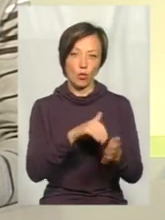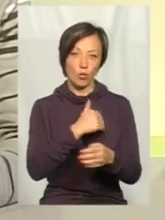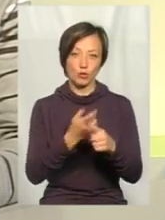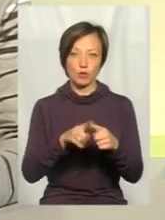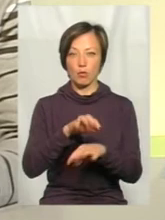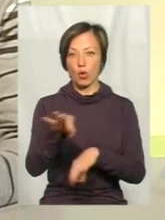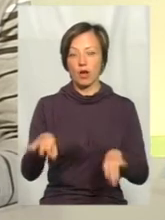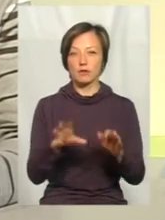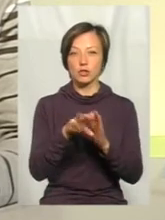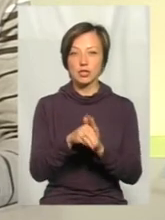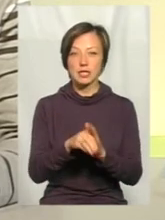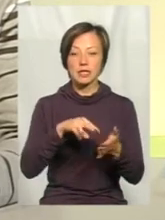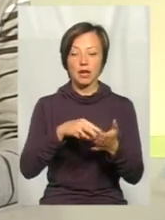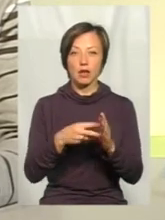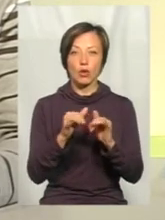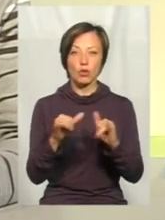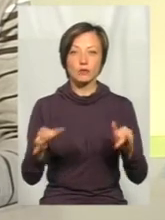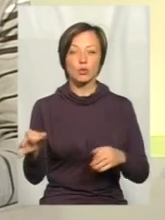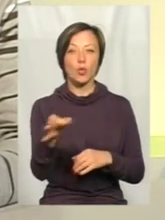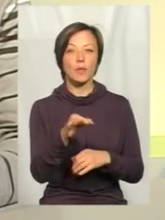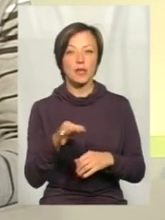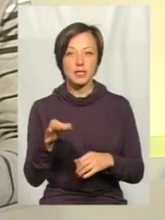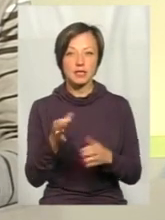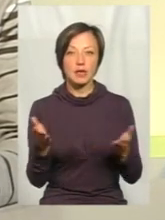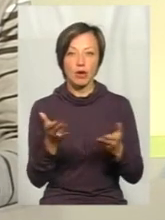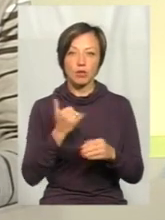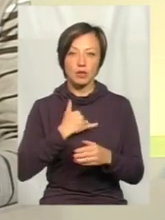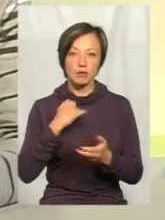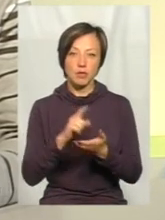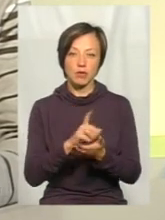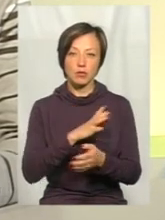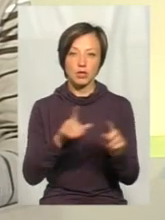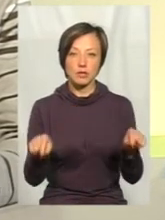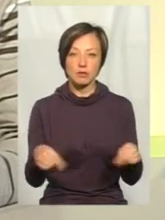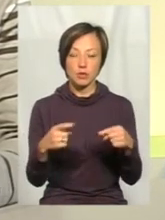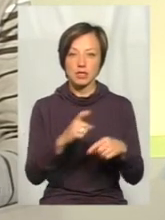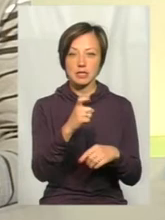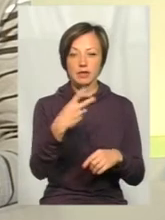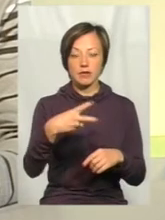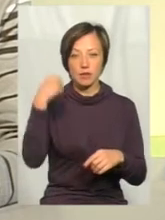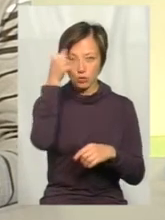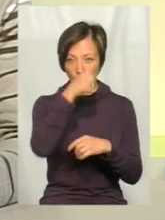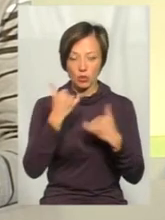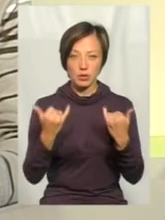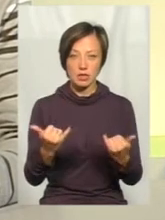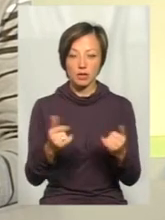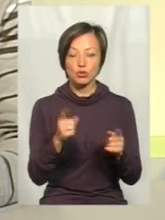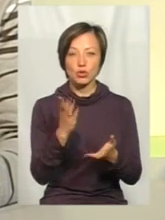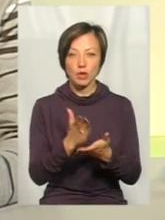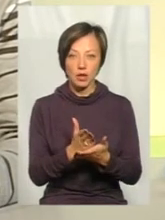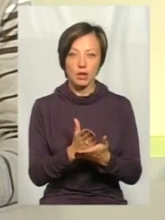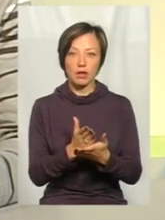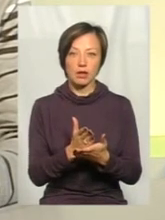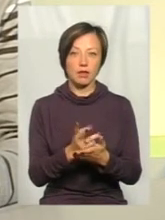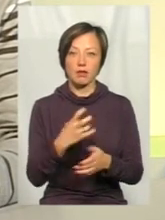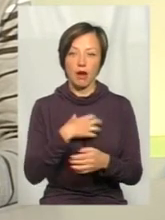проекти ввійшли в стратегію розвитку області, яка в нас має бути створена з 2020 року, а наразі та, яка є, вона є досить